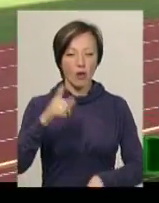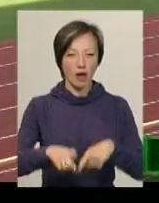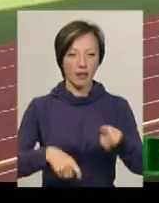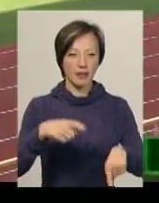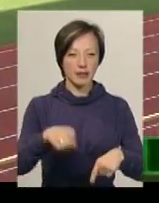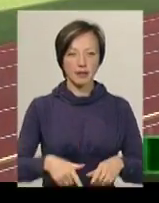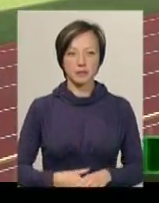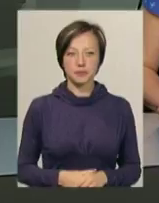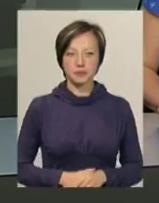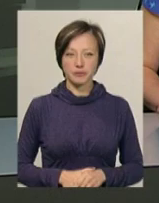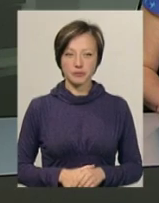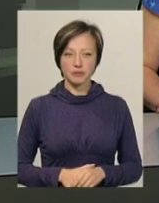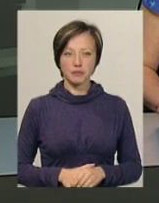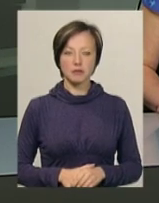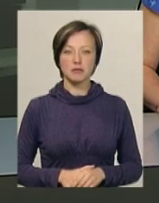атлетики.